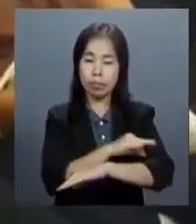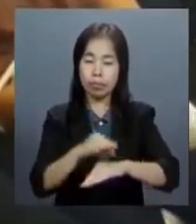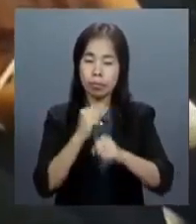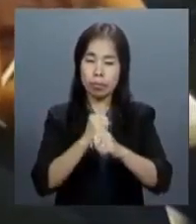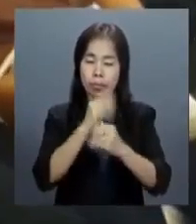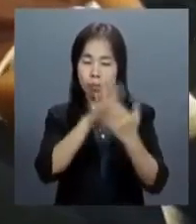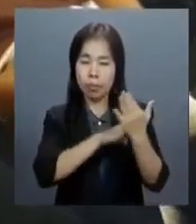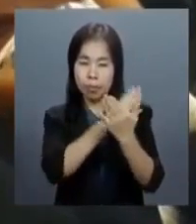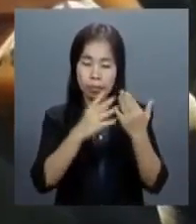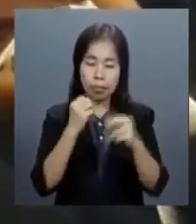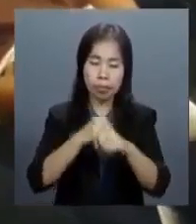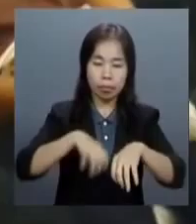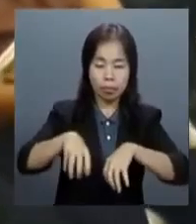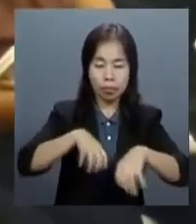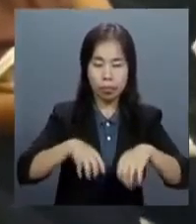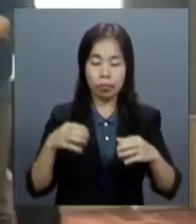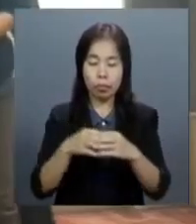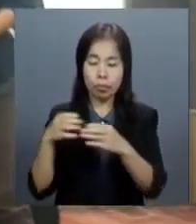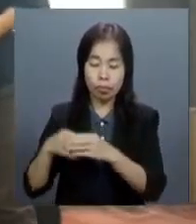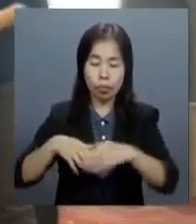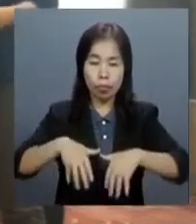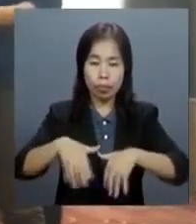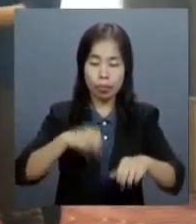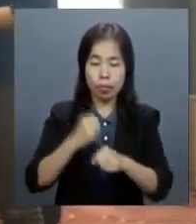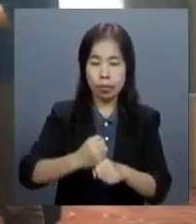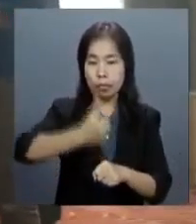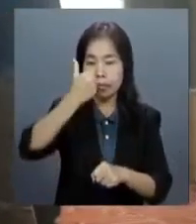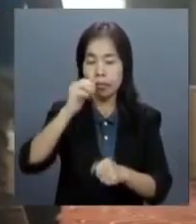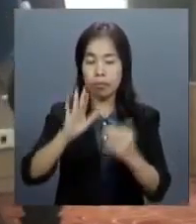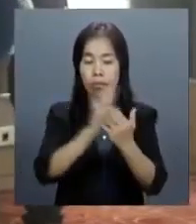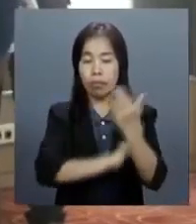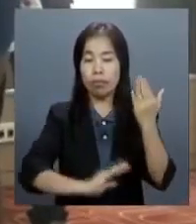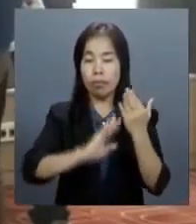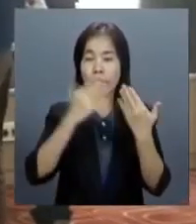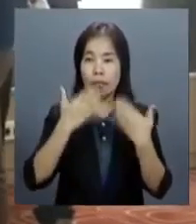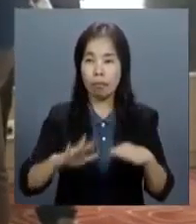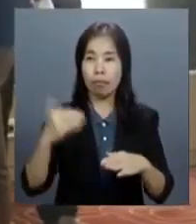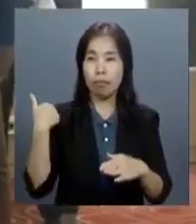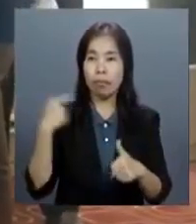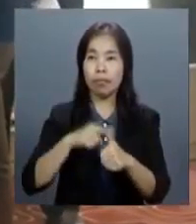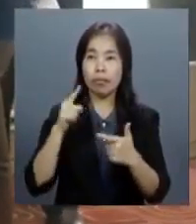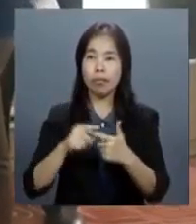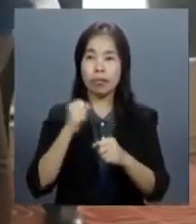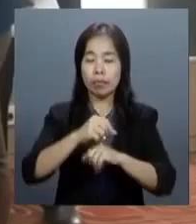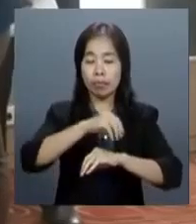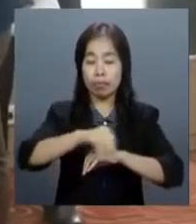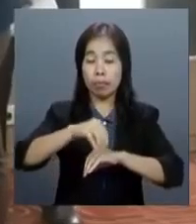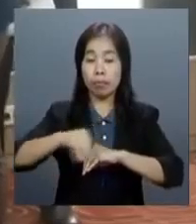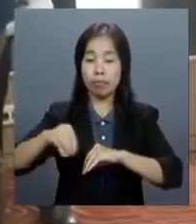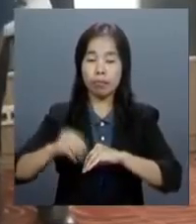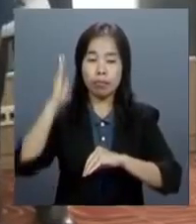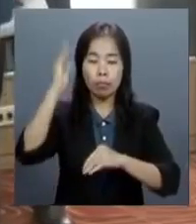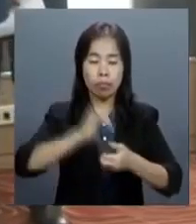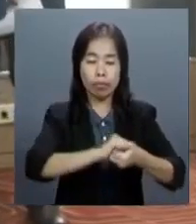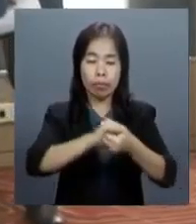ณะในการพัฒนาชุมชนท้องถิ่นอย่างเป็นรูปธรรมของแต่ละพื้นที่แล้วและยังเป็นการสร้างเครือข่ายนำไปสู่การทำงานร่วม